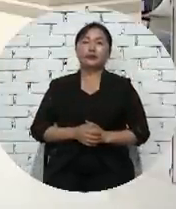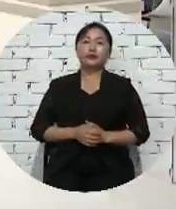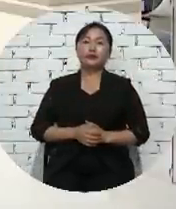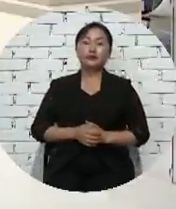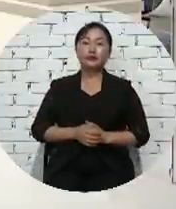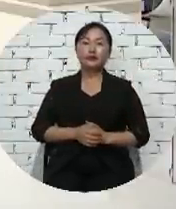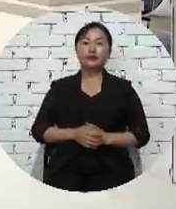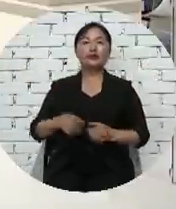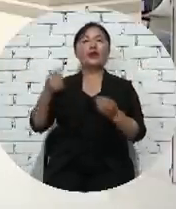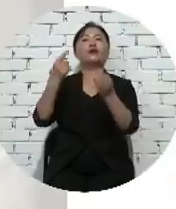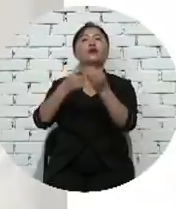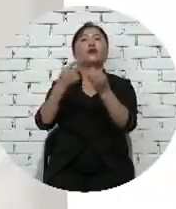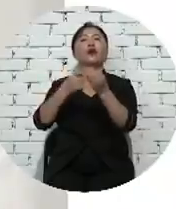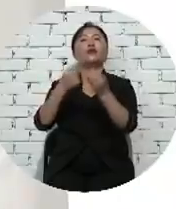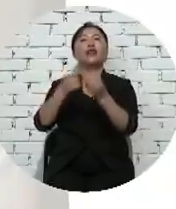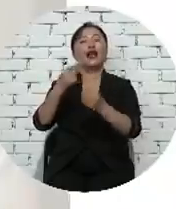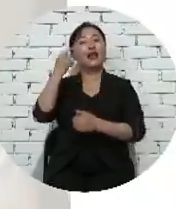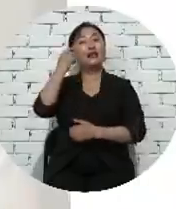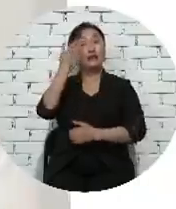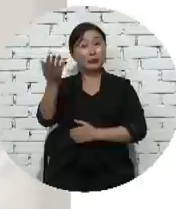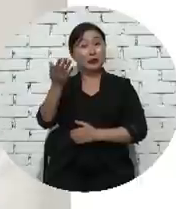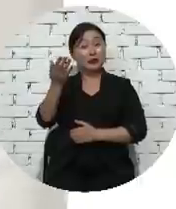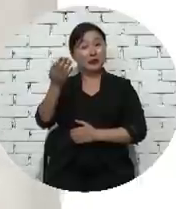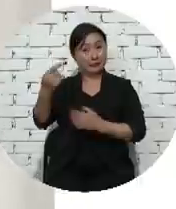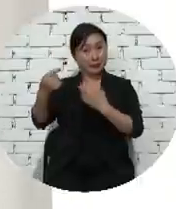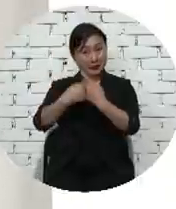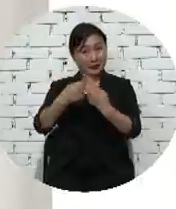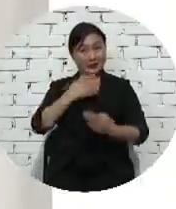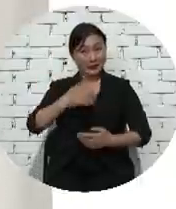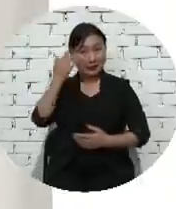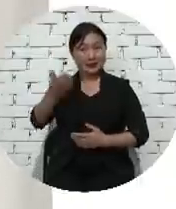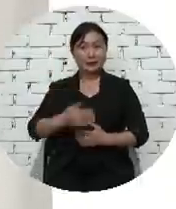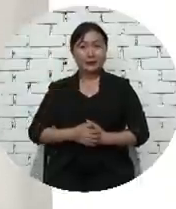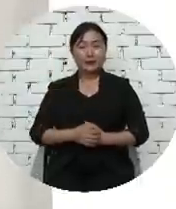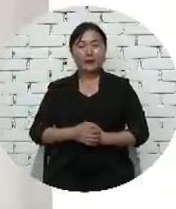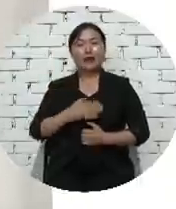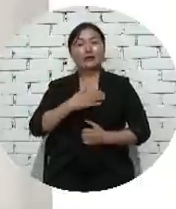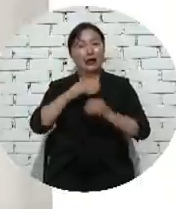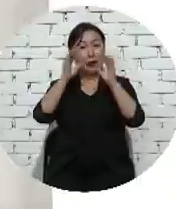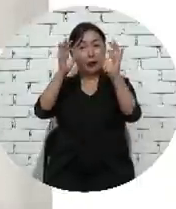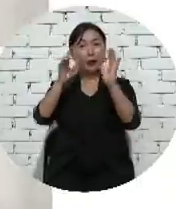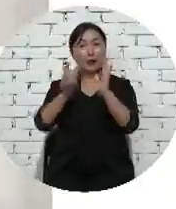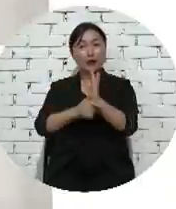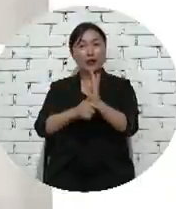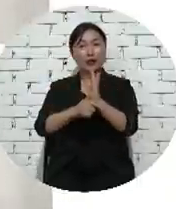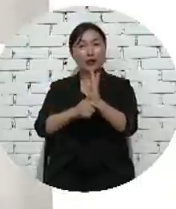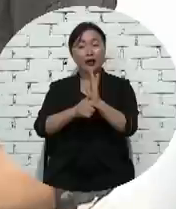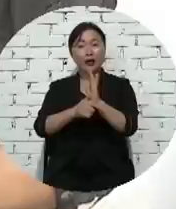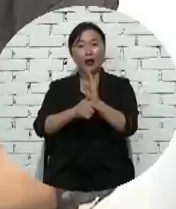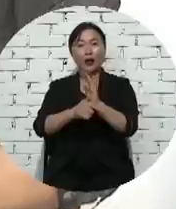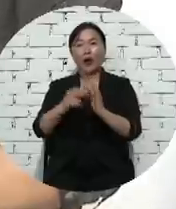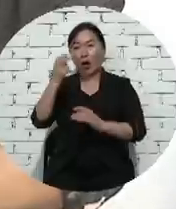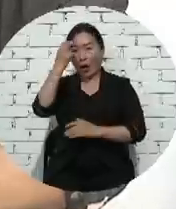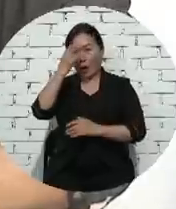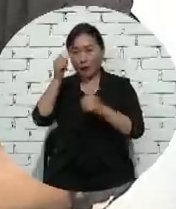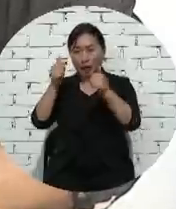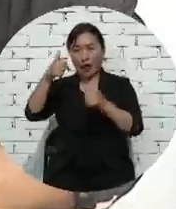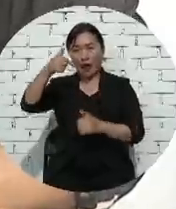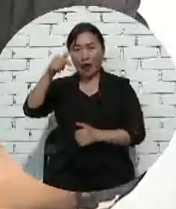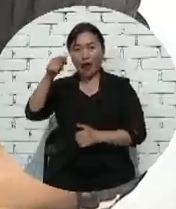번째 질문으로 나올지 아마 예상하셨을 것 같아요. 그 제가 볼 때는 그 손준성 검사가